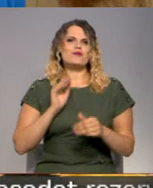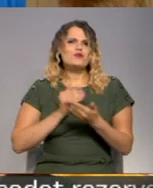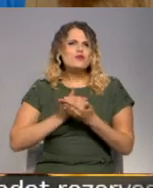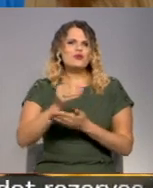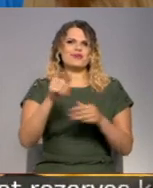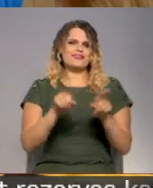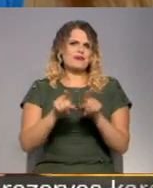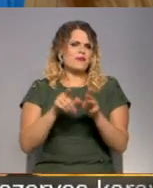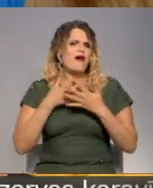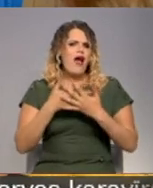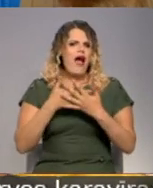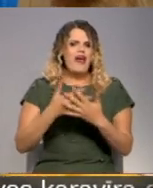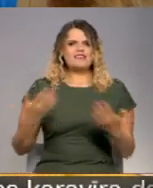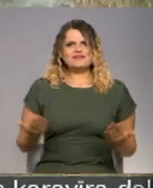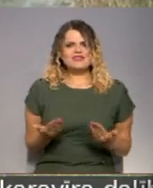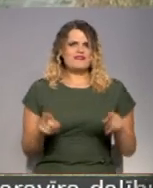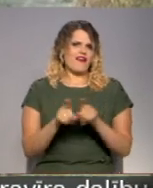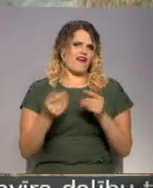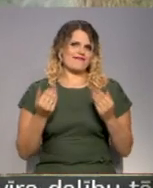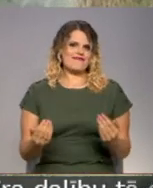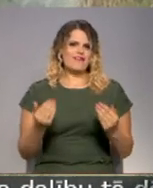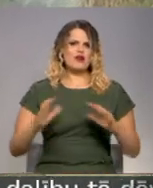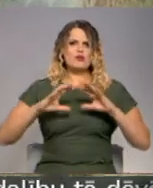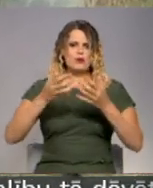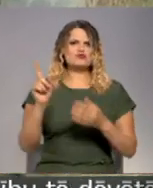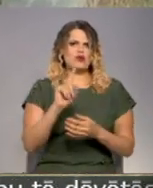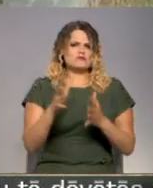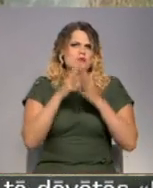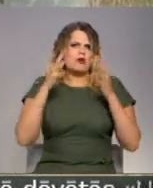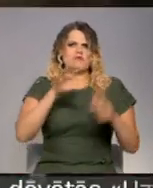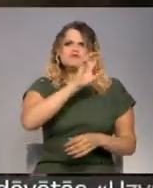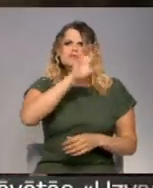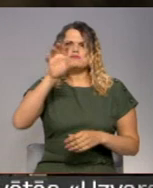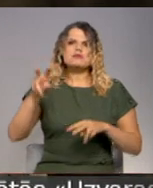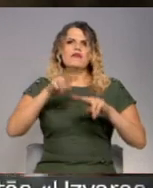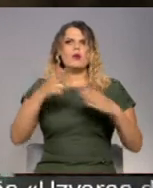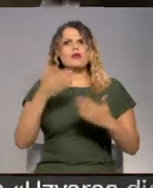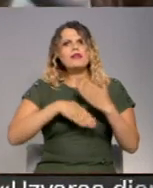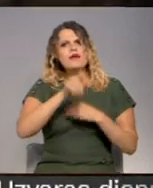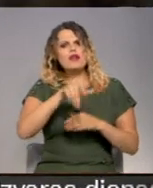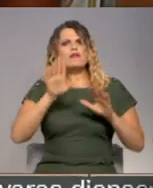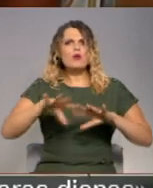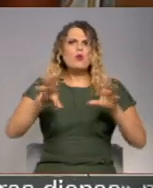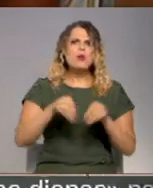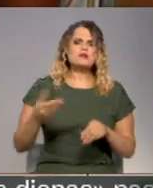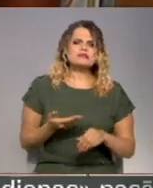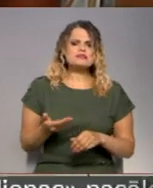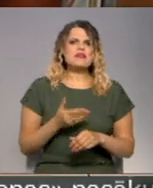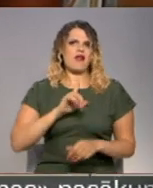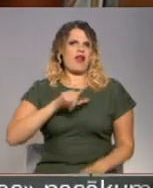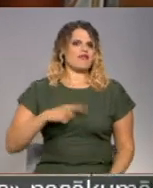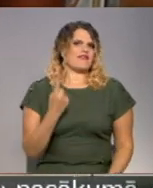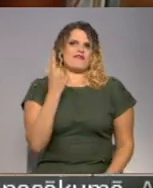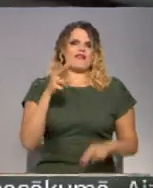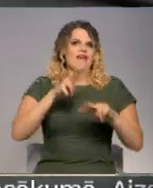turpinās tik pat aktīva dzīve kā tagad. Pasaulē ir vairāki simti šādu kopienu. Latvijā vienīgā Burtnieku